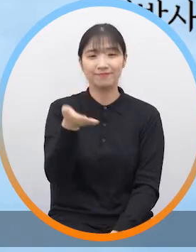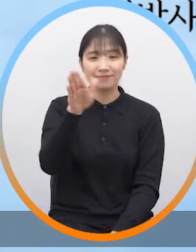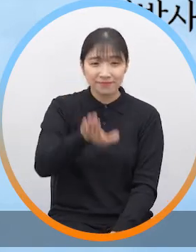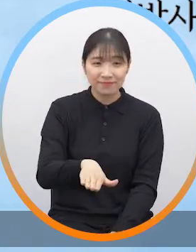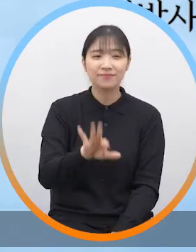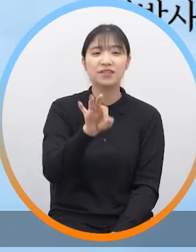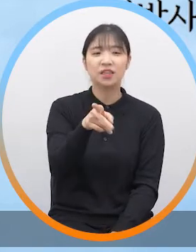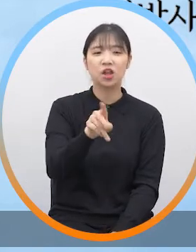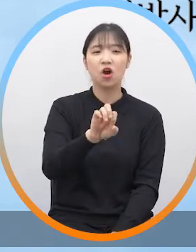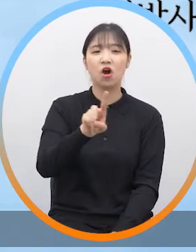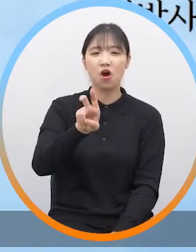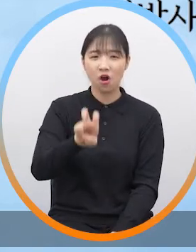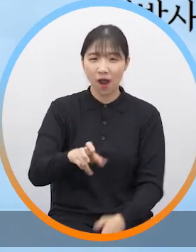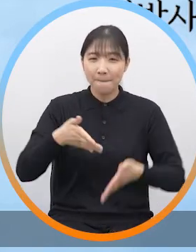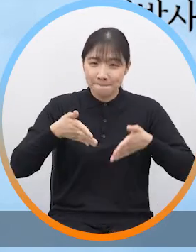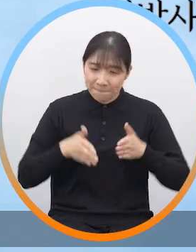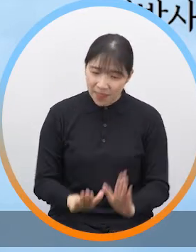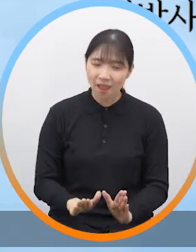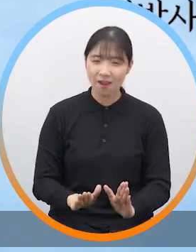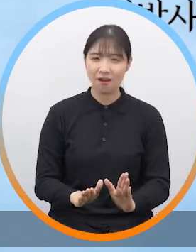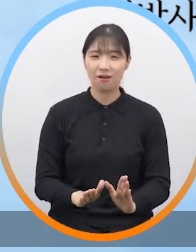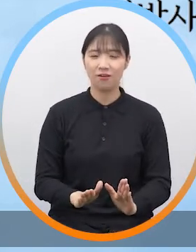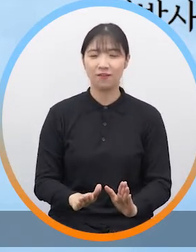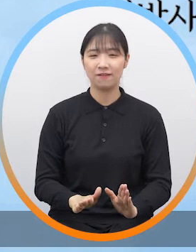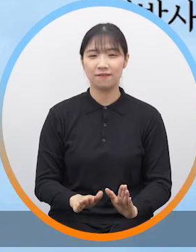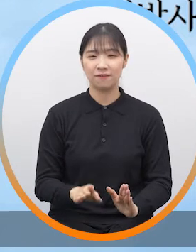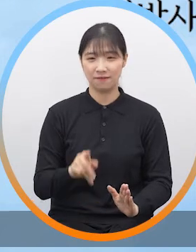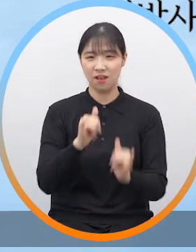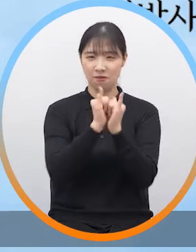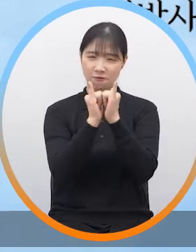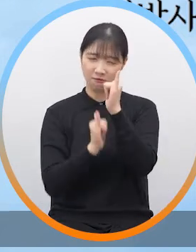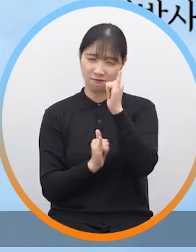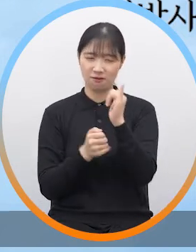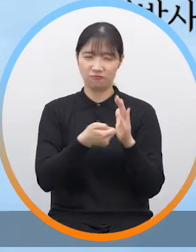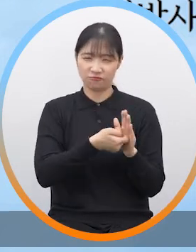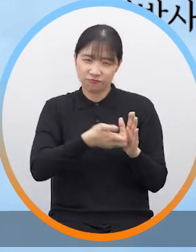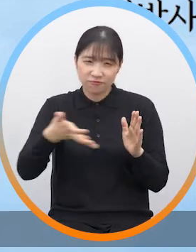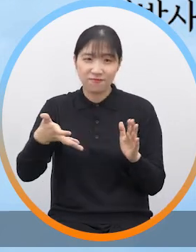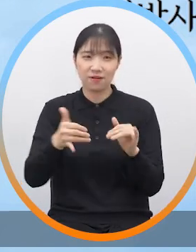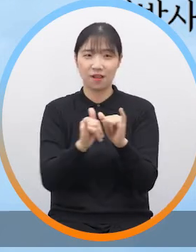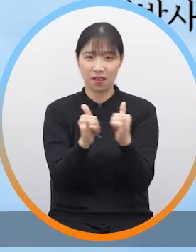하지만은 영암에서 태어나선 이런 그 역사적인 인물,